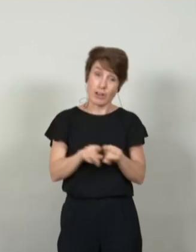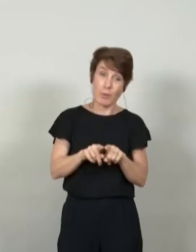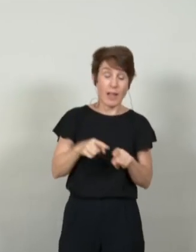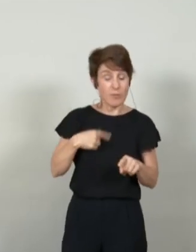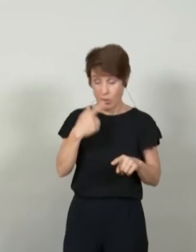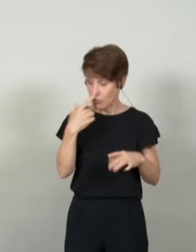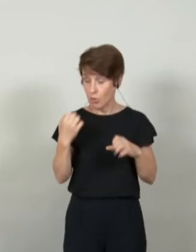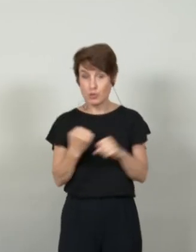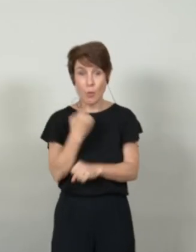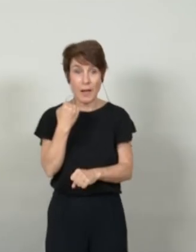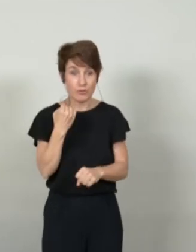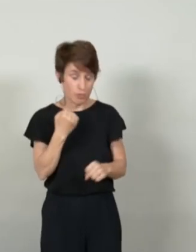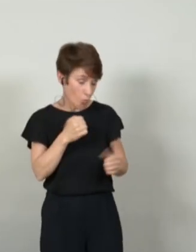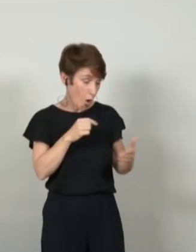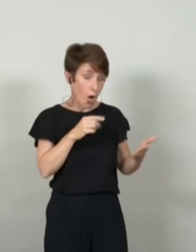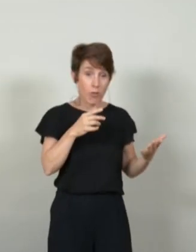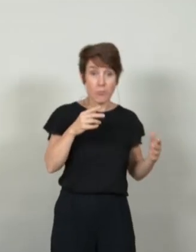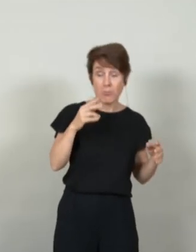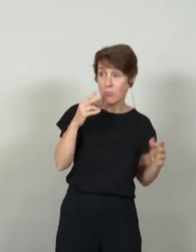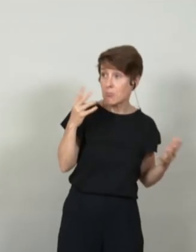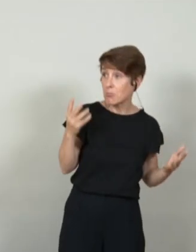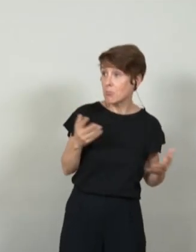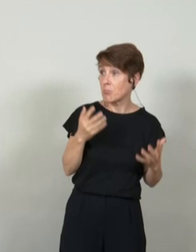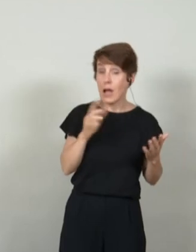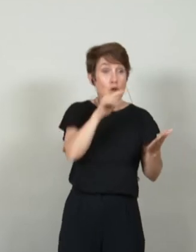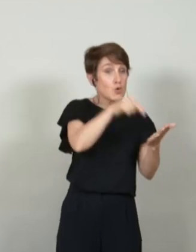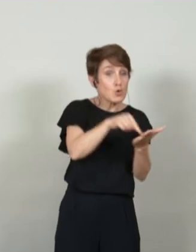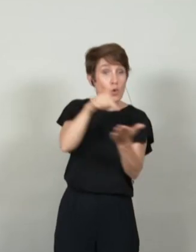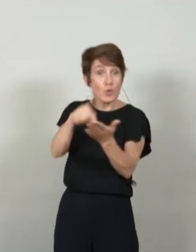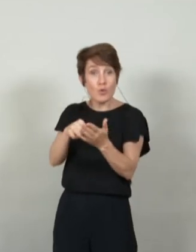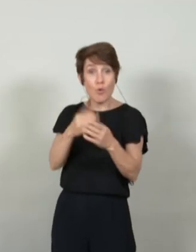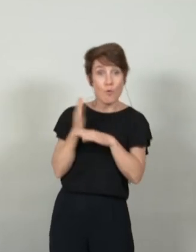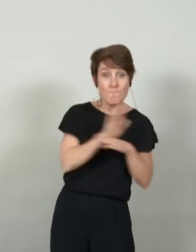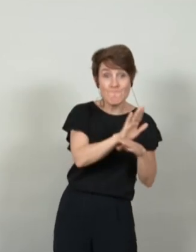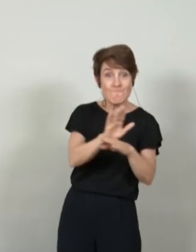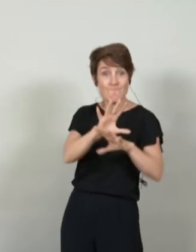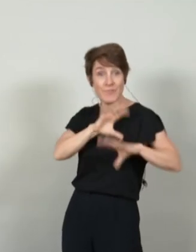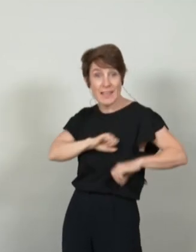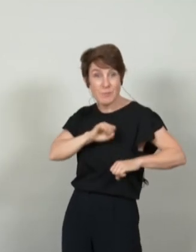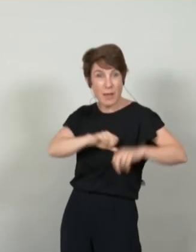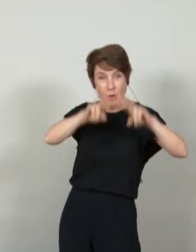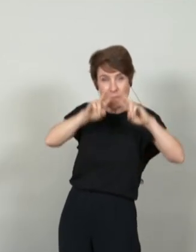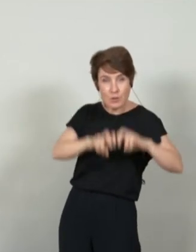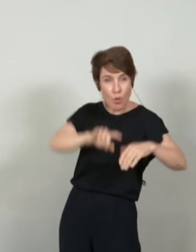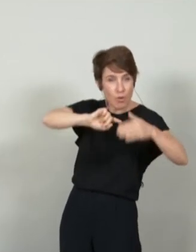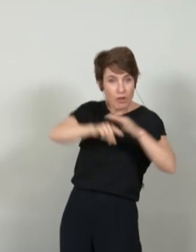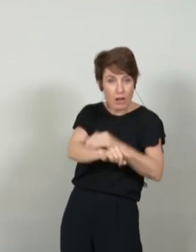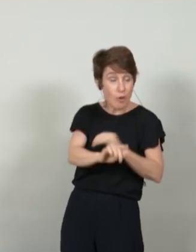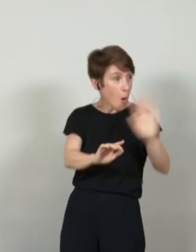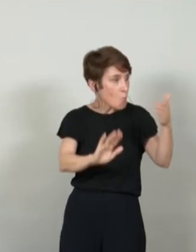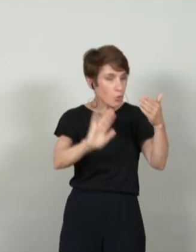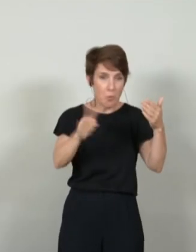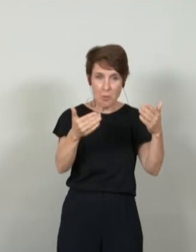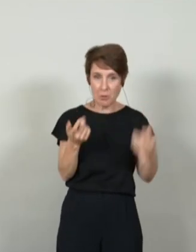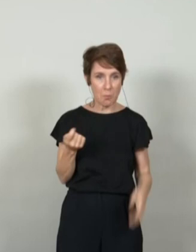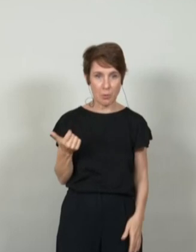trouvé beaucoup beaucoup de lieux dans lequel il y avait des expérimentations extrêmement intéressantes voilà je voulais tout